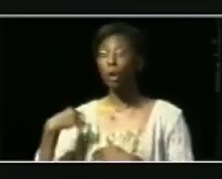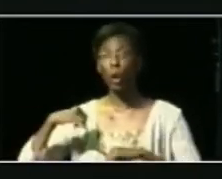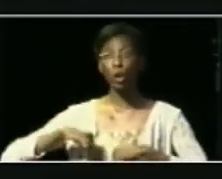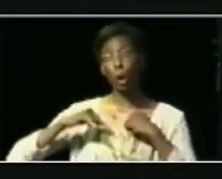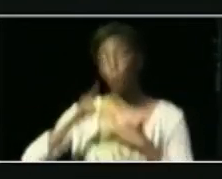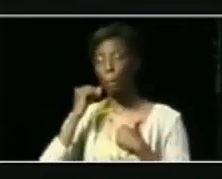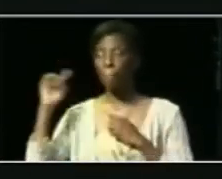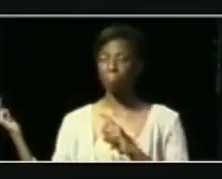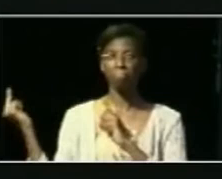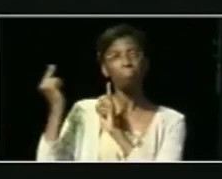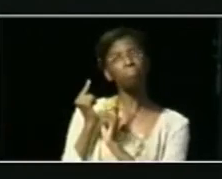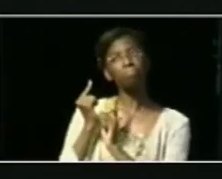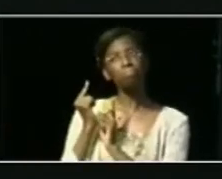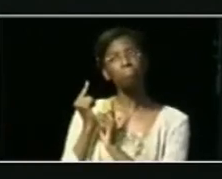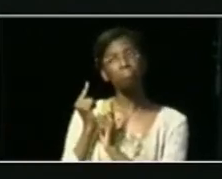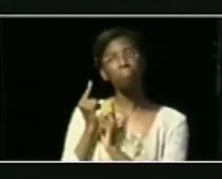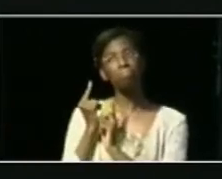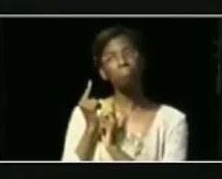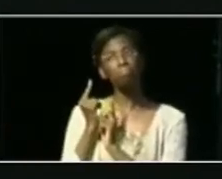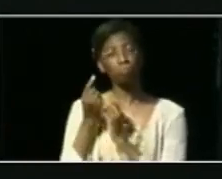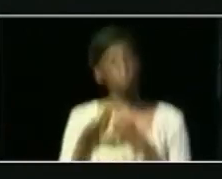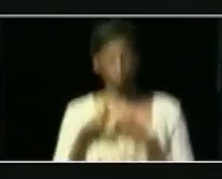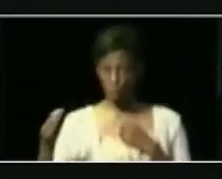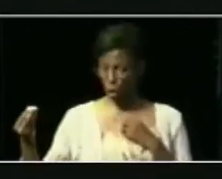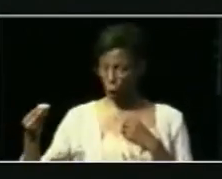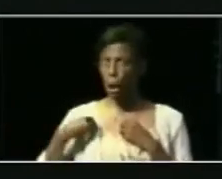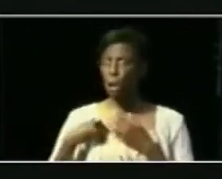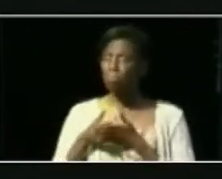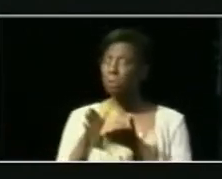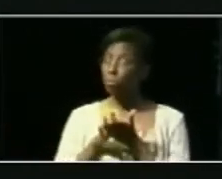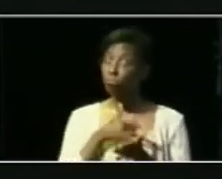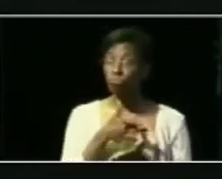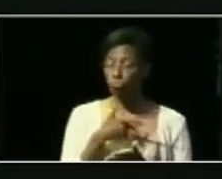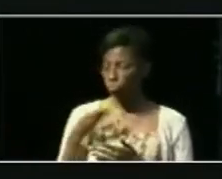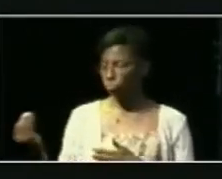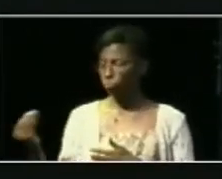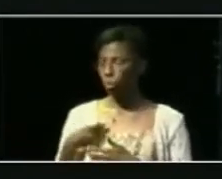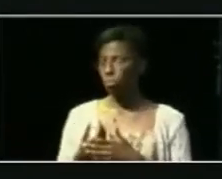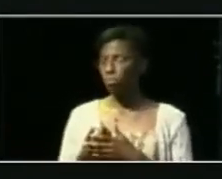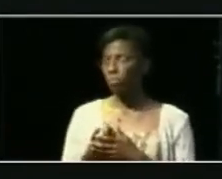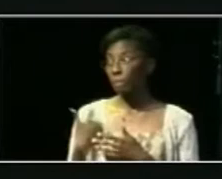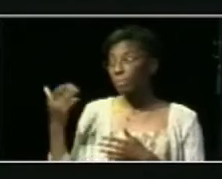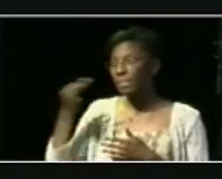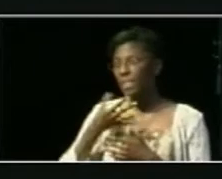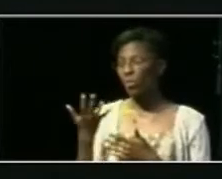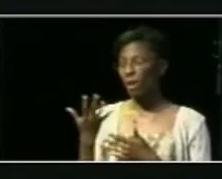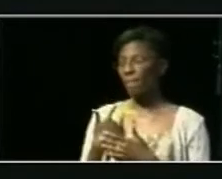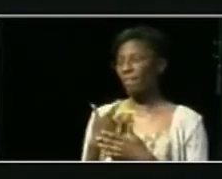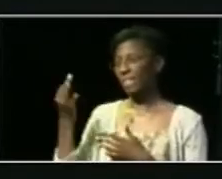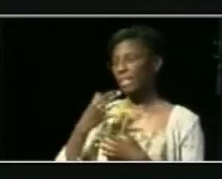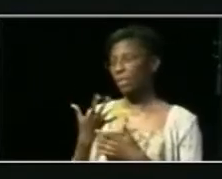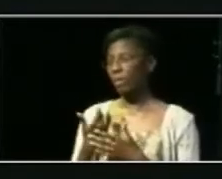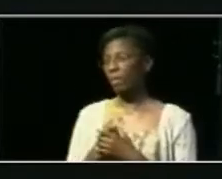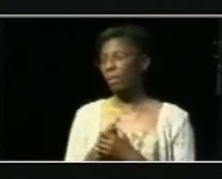approché de moi et qui m'a donné un message intéressant. And he said in here, "Thank you for